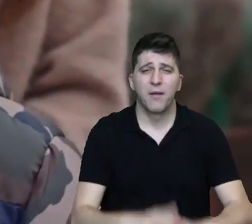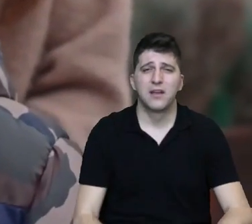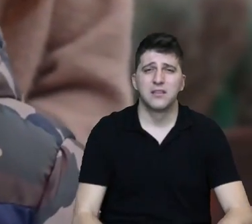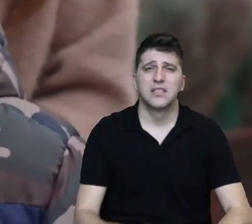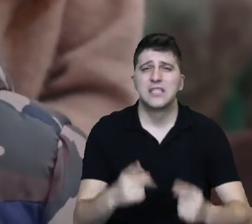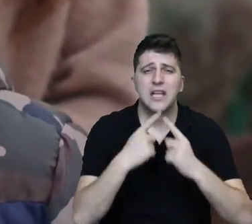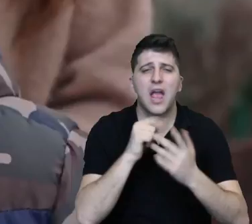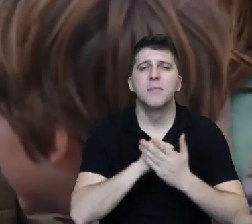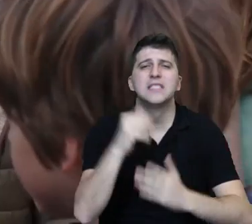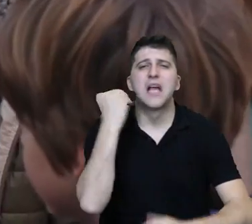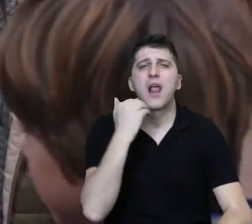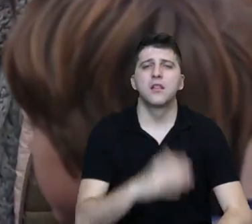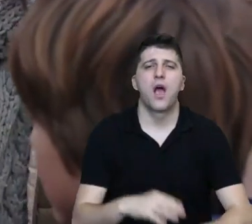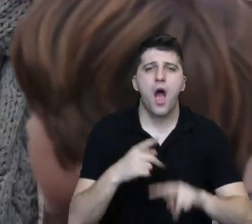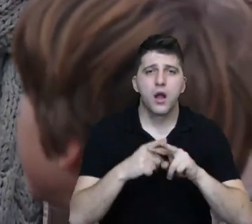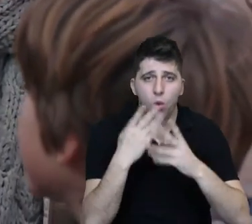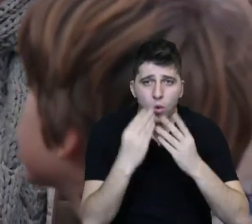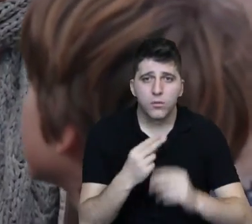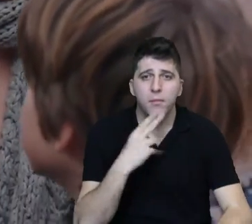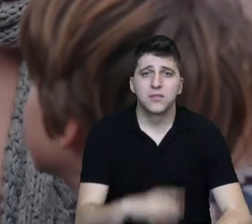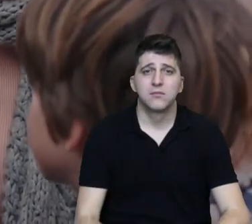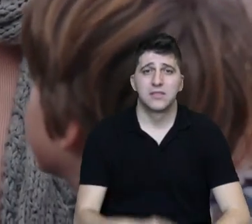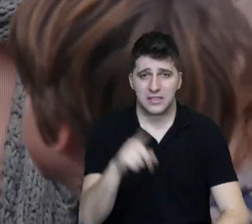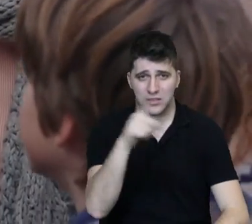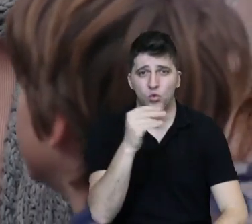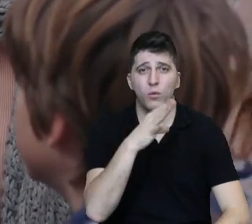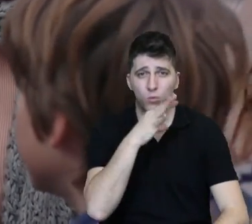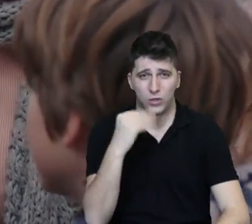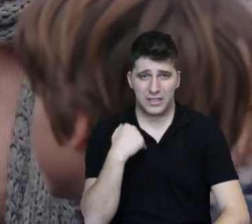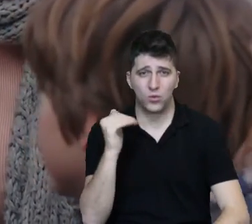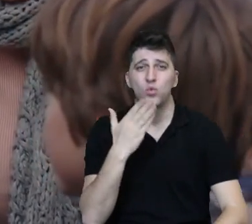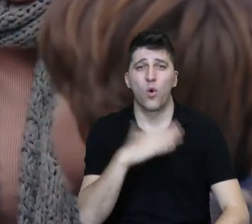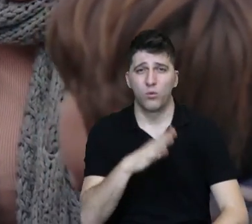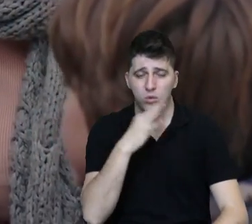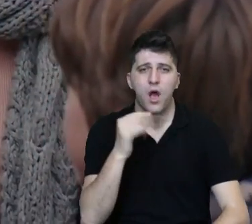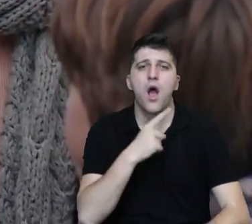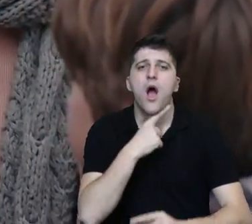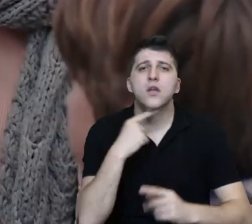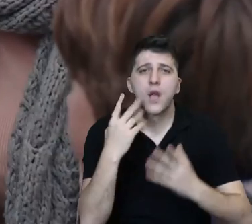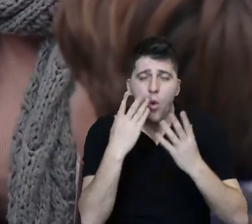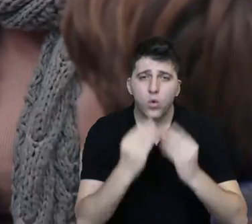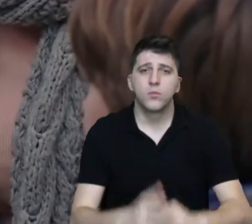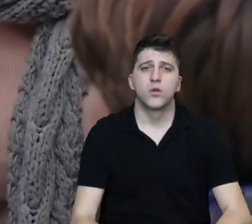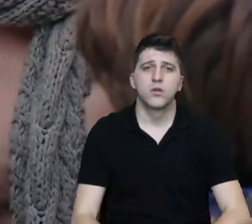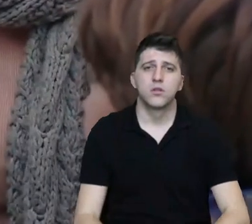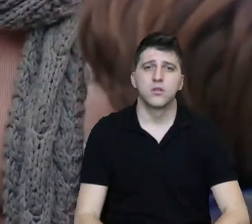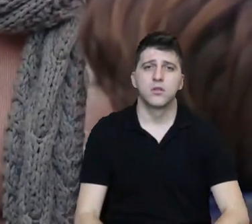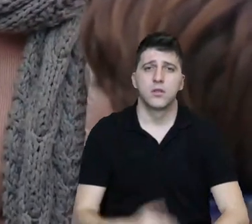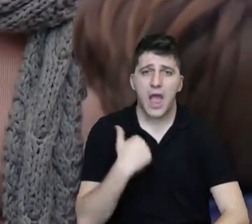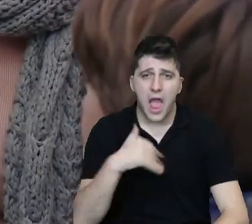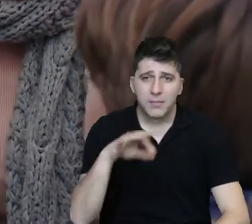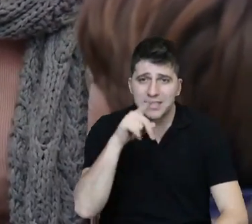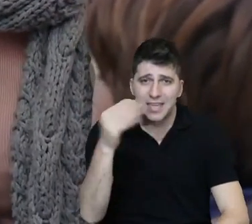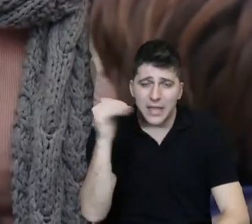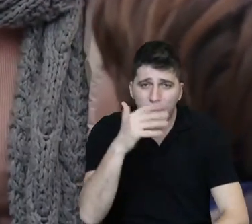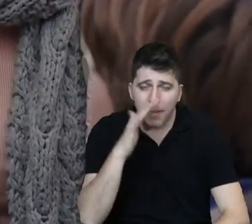dediği her şey yalandı. Arda olur mu ablacığım? Ben siz çok mutlusunuz değil mi? Asla. Olur mu? Biz hepimiz senin